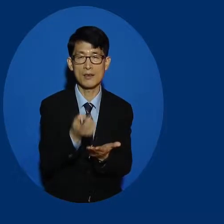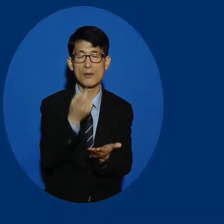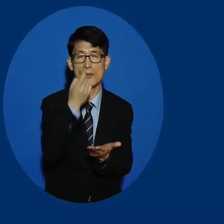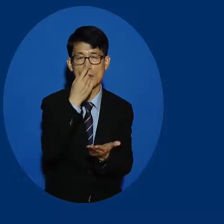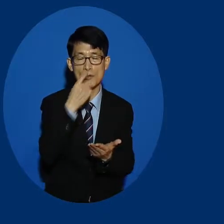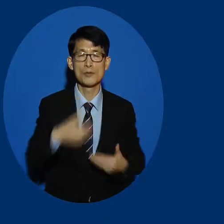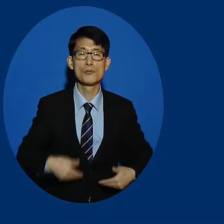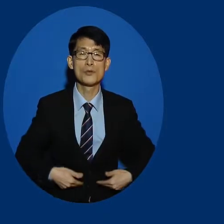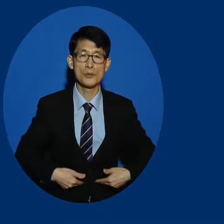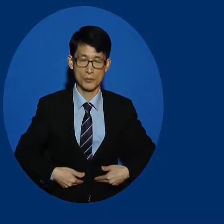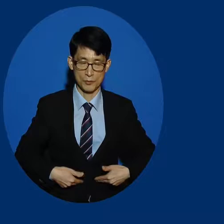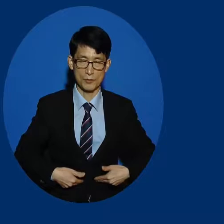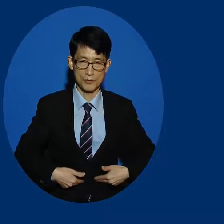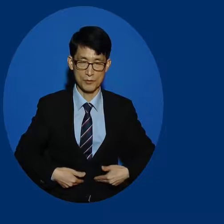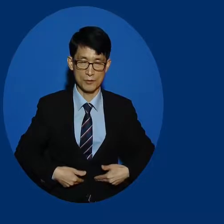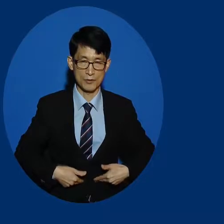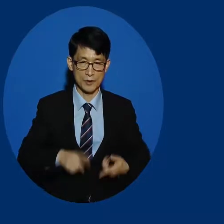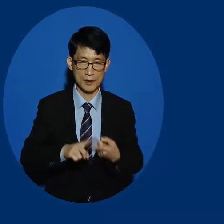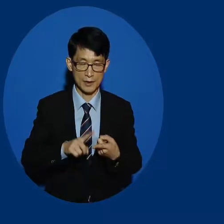모색할 필요가 있을 겁니다.